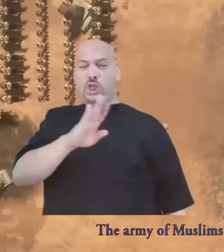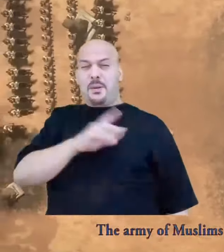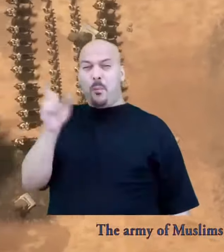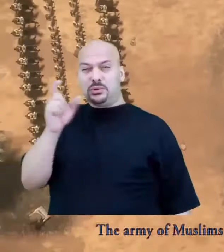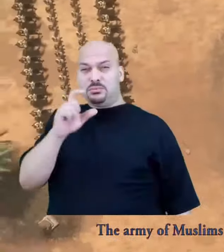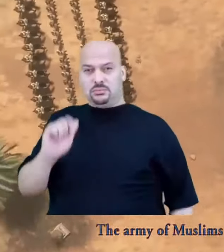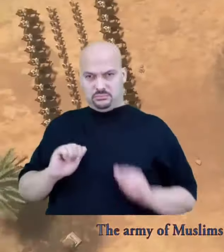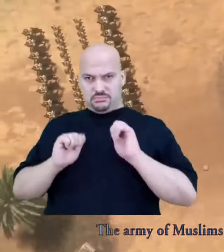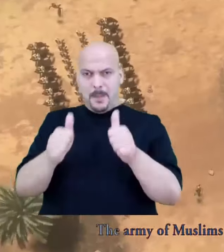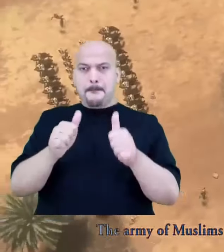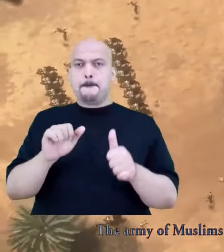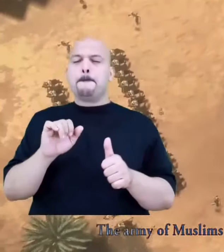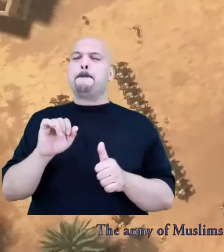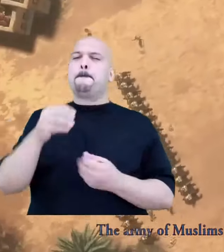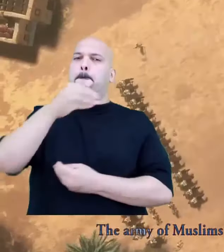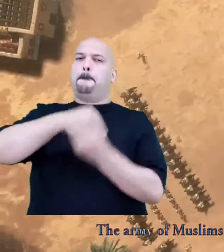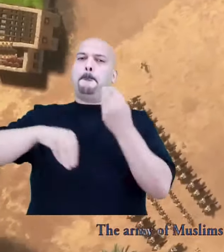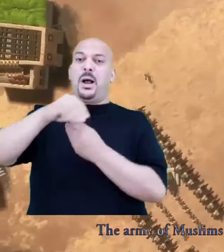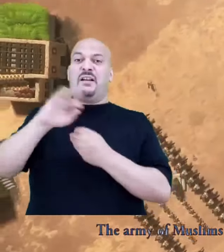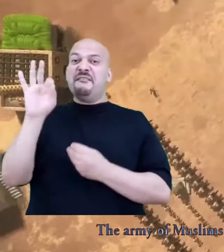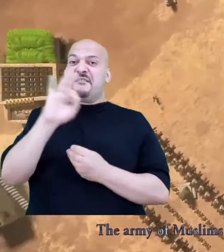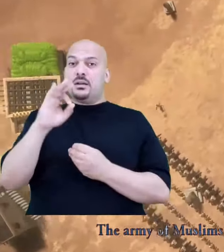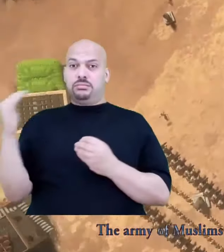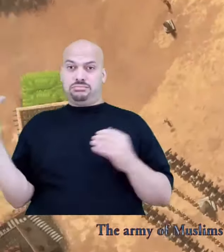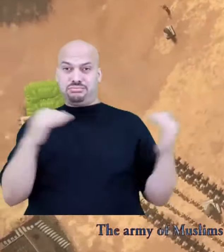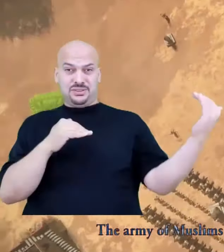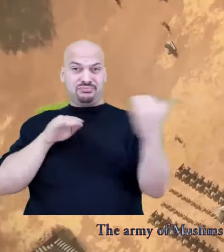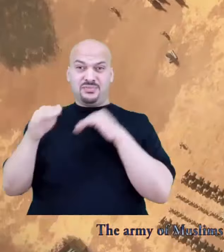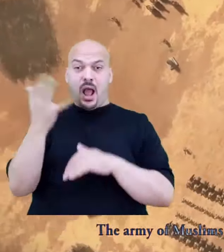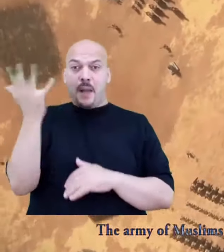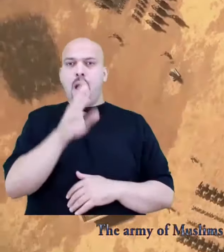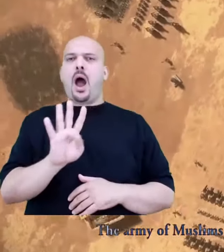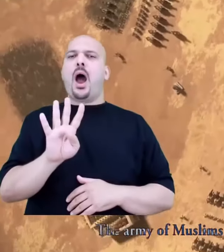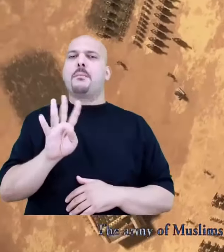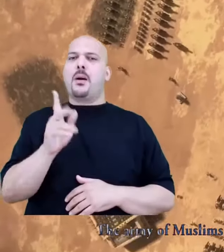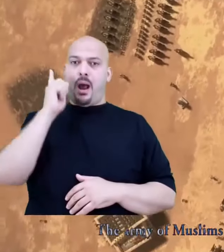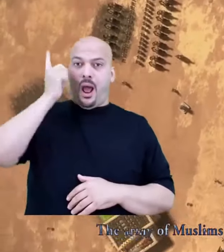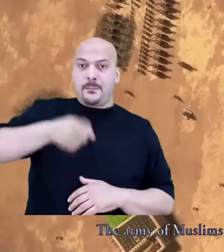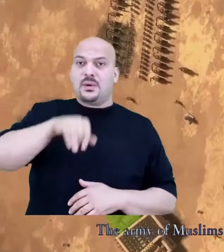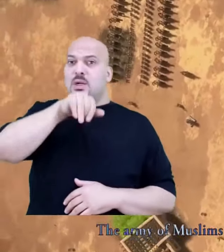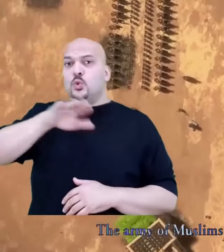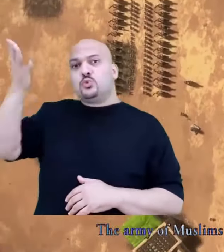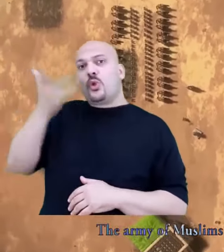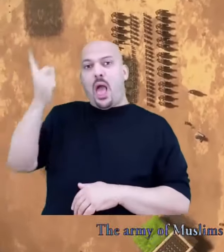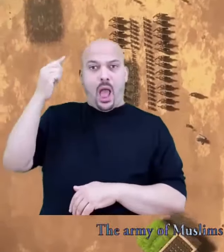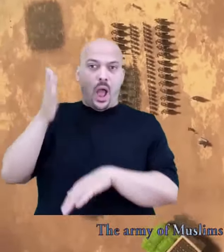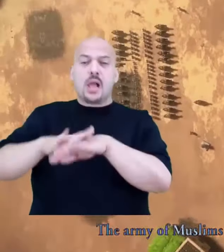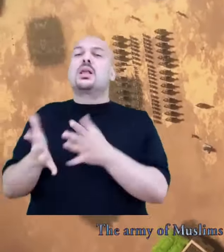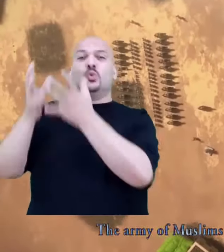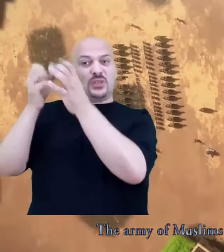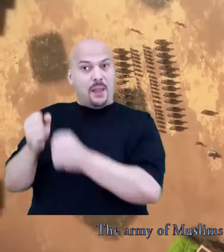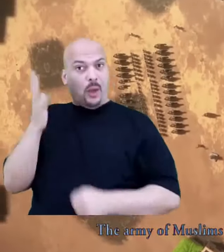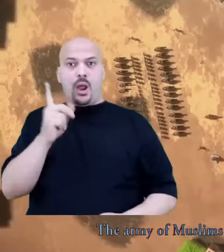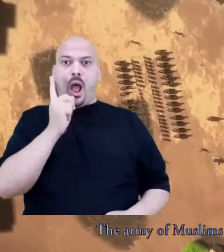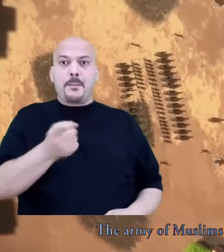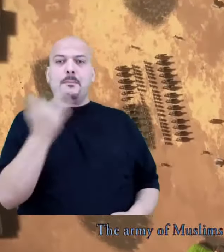دخل جيش المسلمين مكة من أربع جهات كما أمر رسول الله